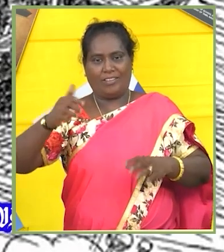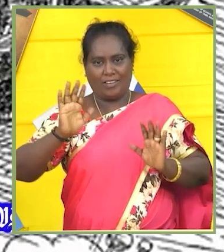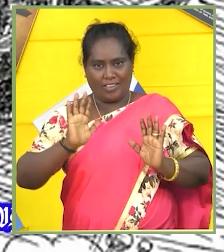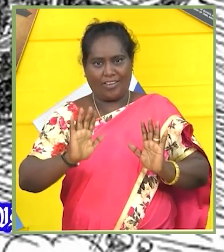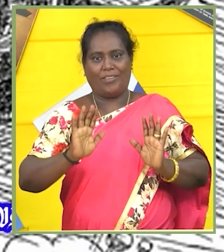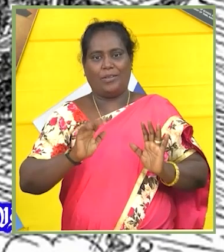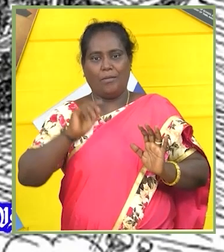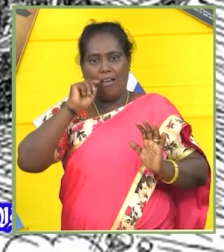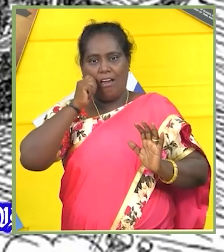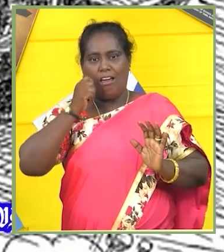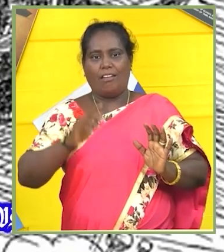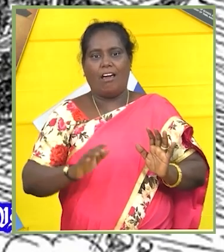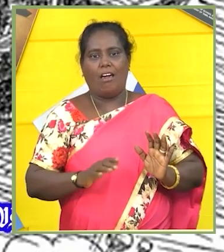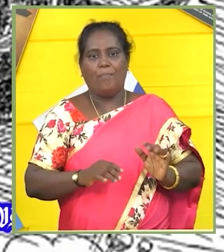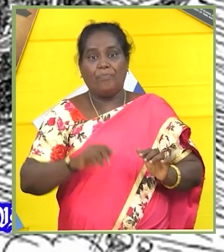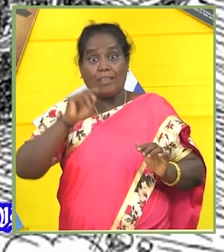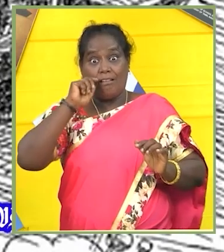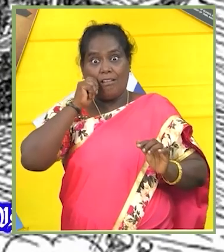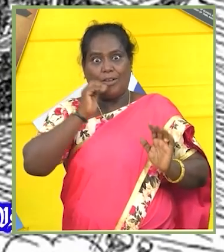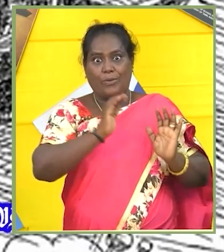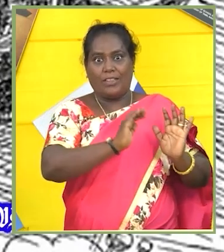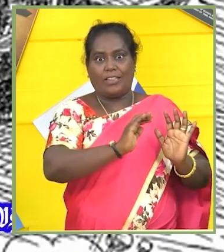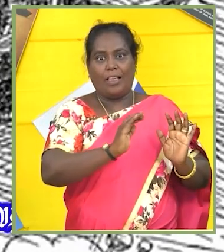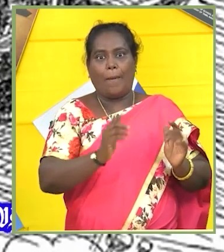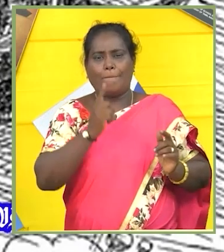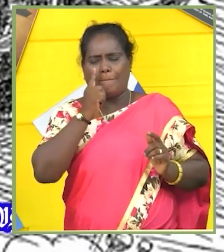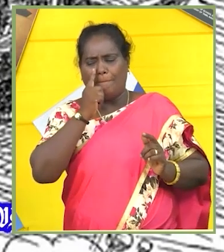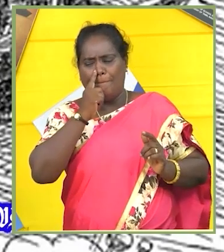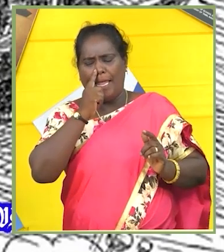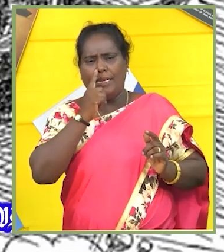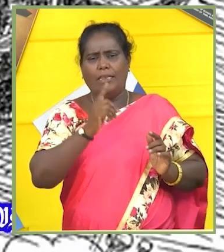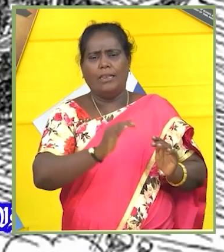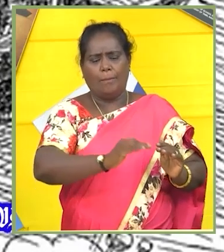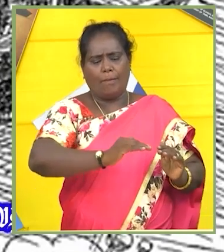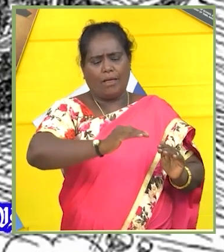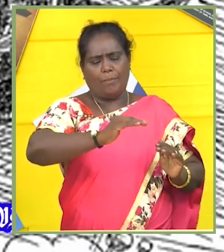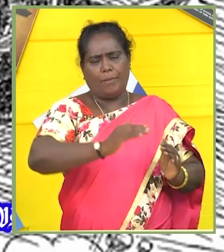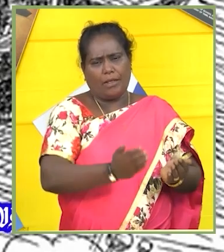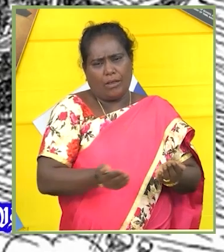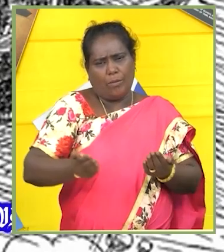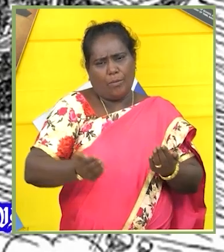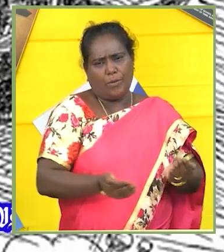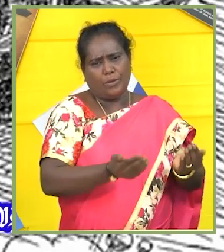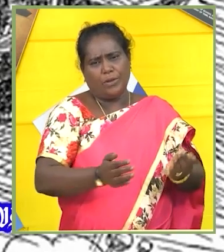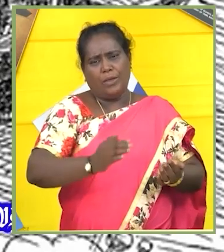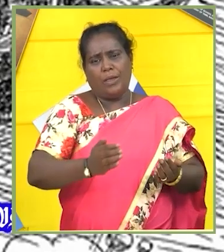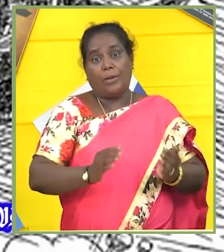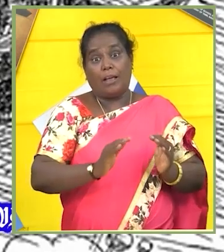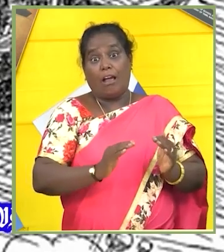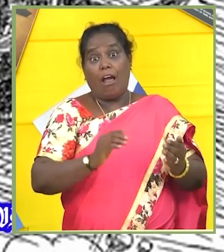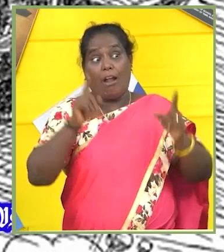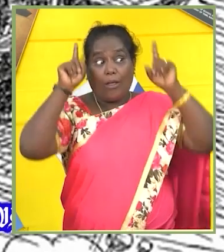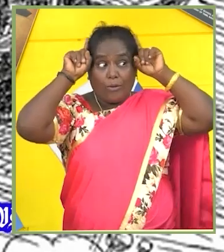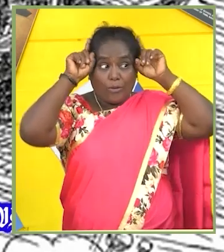வேண்டும் என எண்ணினர். அதனால் ஆயர் குலத்தில் பெண் குழந்தை பிறக்கும் போதே, பெண் மகவு பிறக்கும் போதே